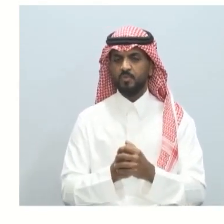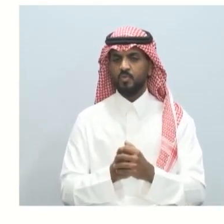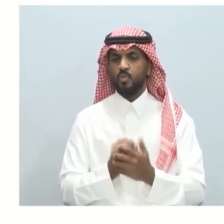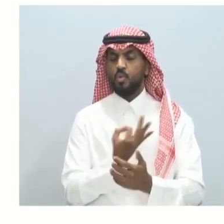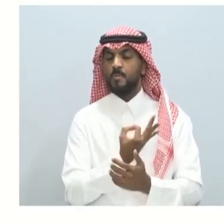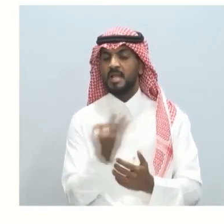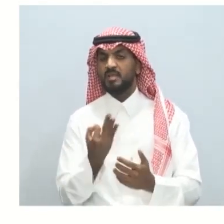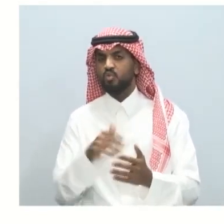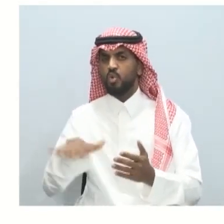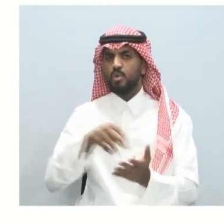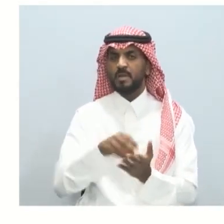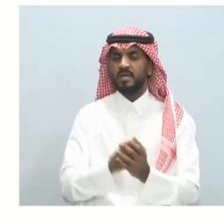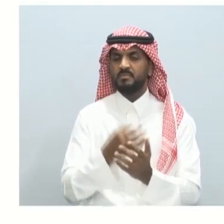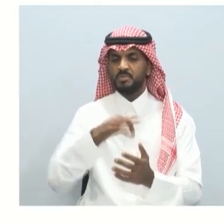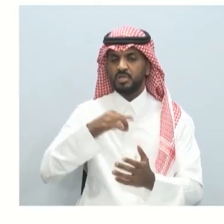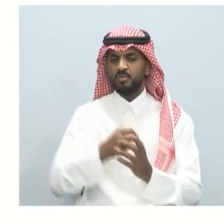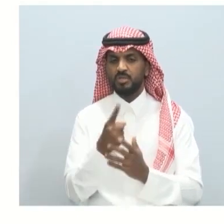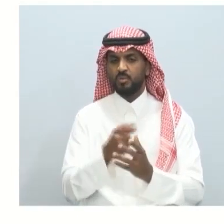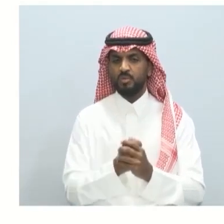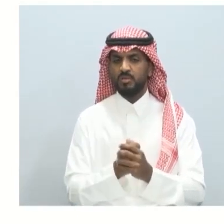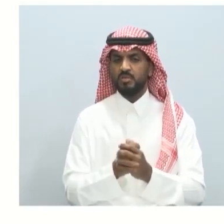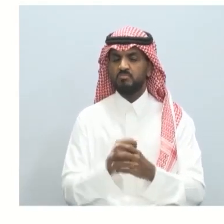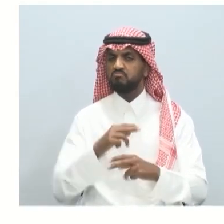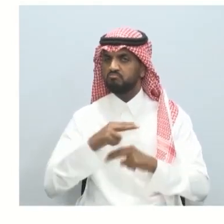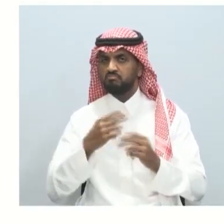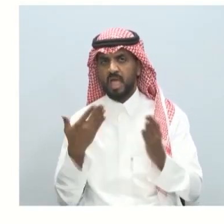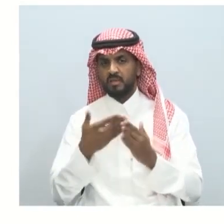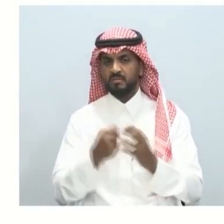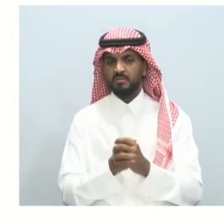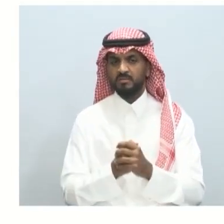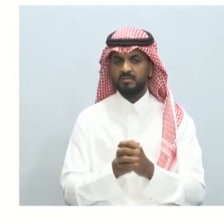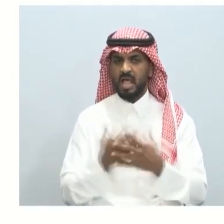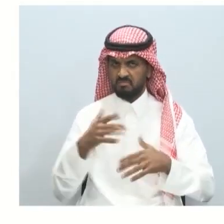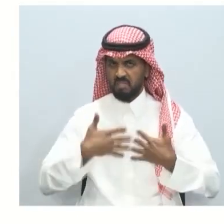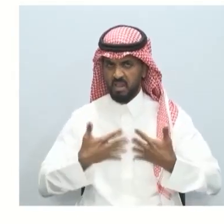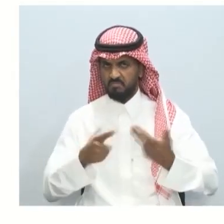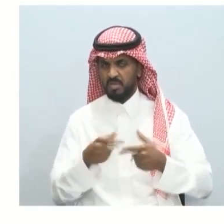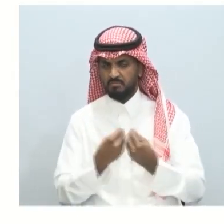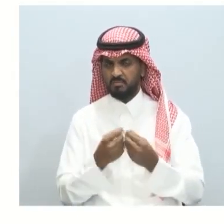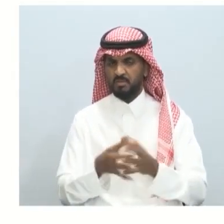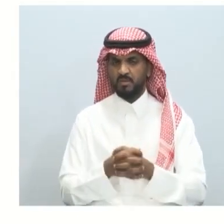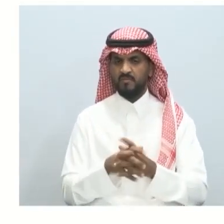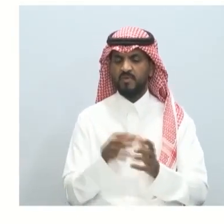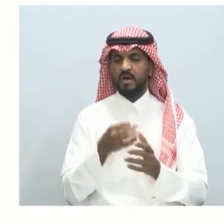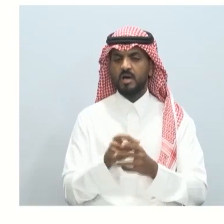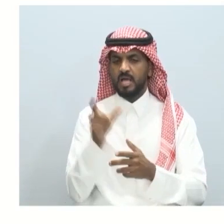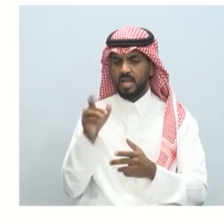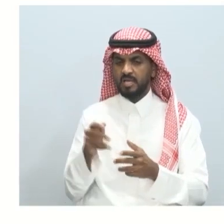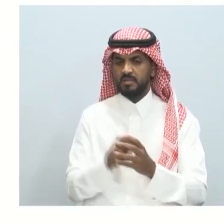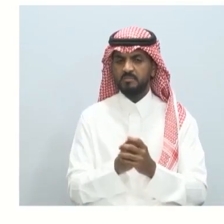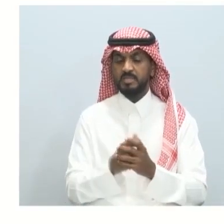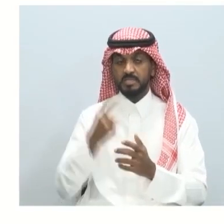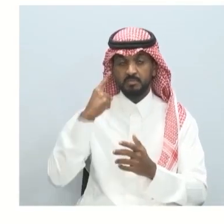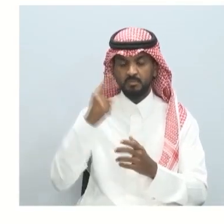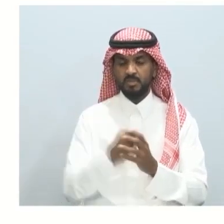كل المكان بالشاي والان تقول ان المقابله قد انتهت هل انت تمزح معي فقال الحكيم اسمع يا